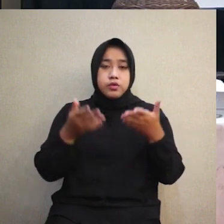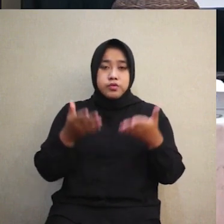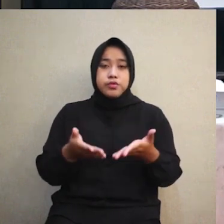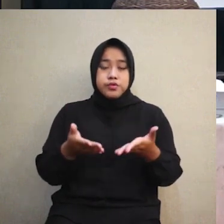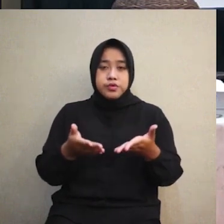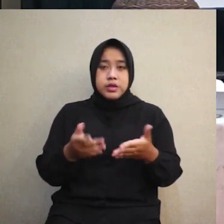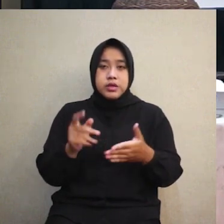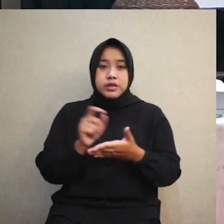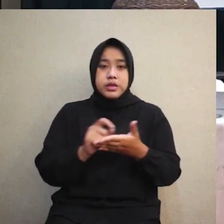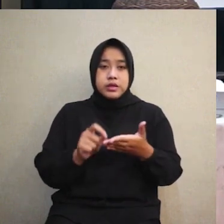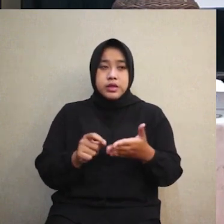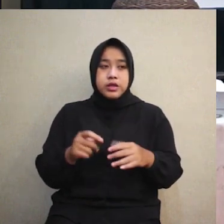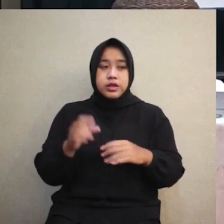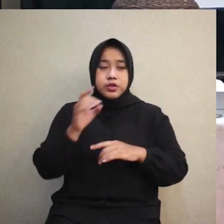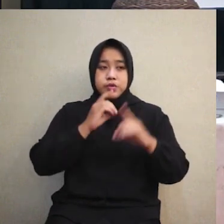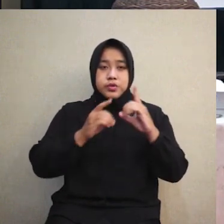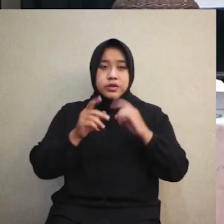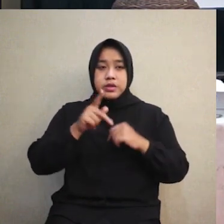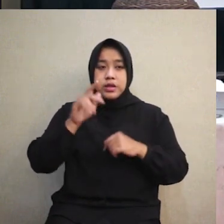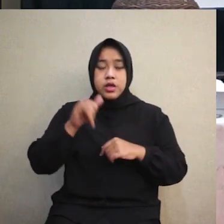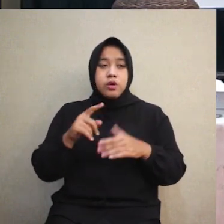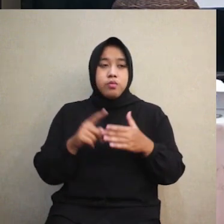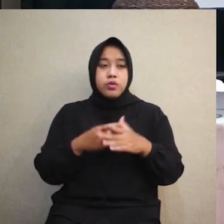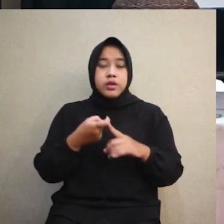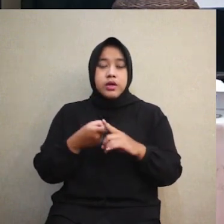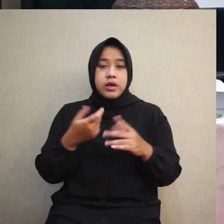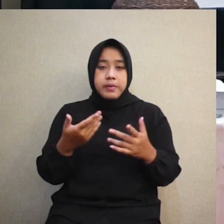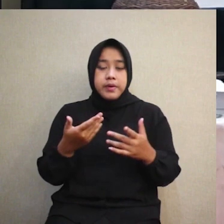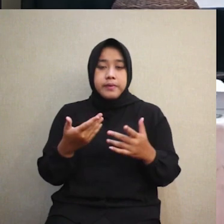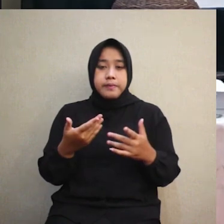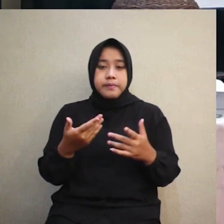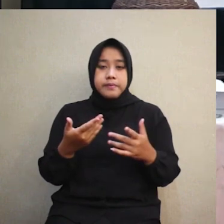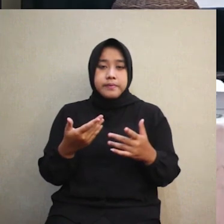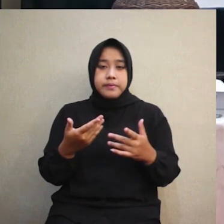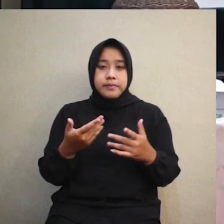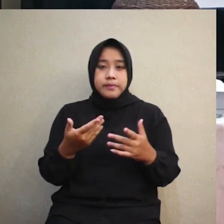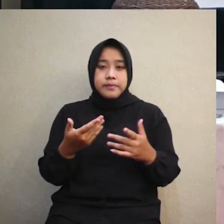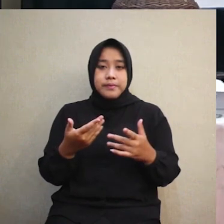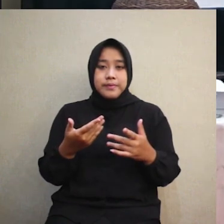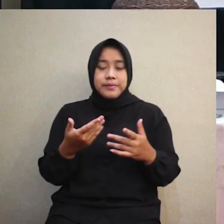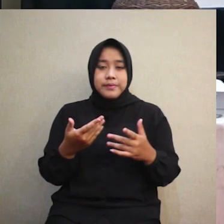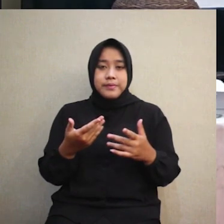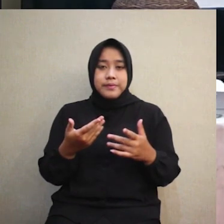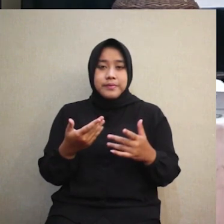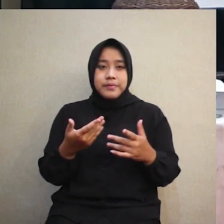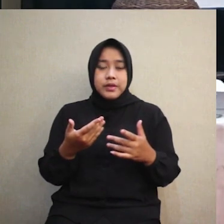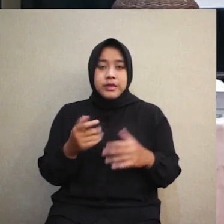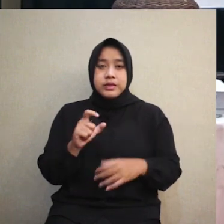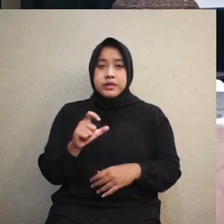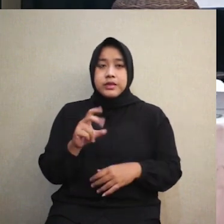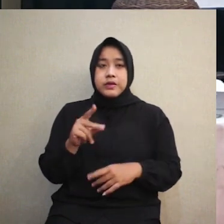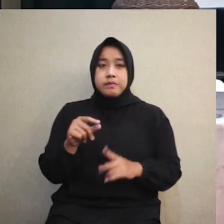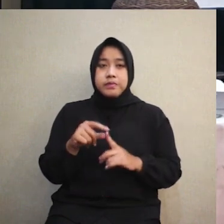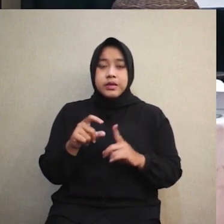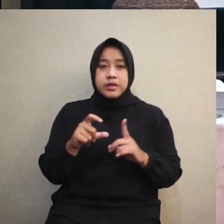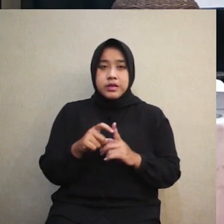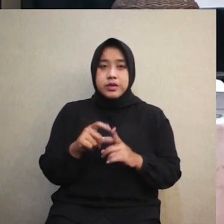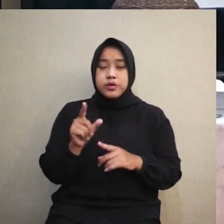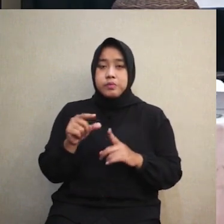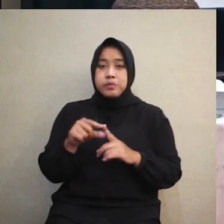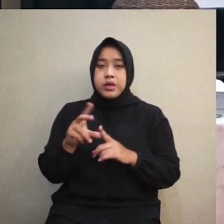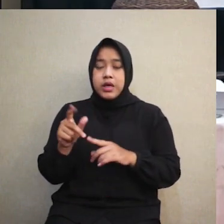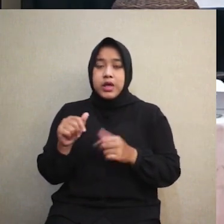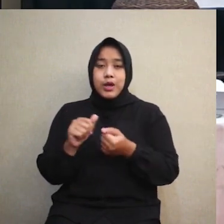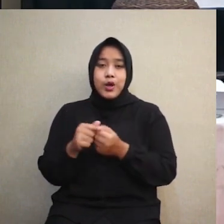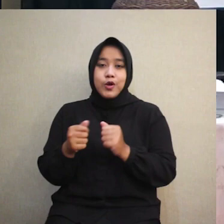catatan-catatan dari diskusi kita ya dari mulai apa CRV di kemudian DVR sampai dengan